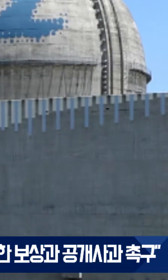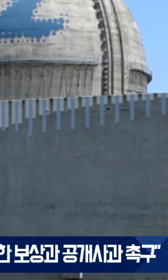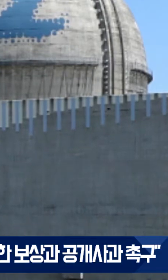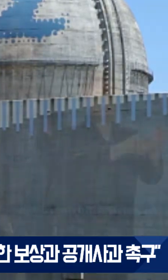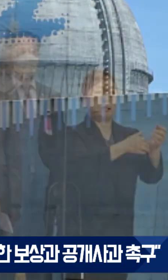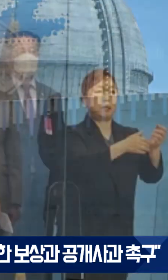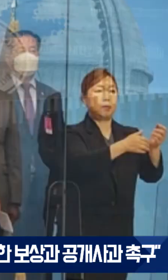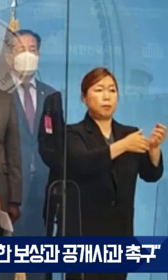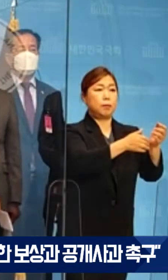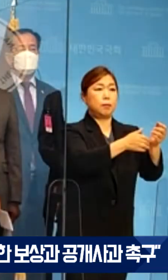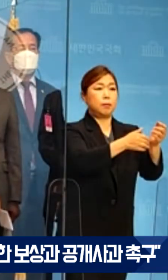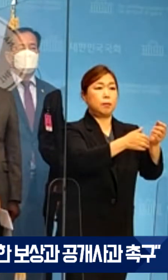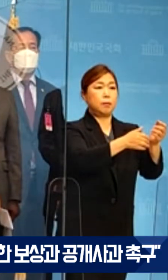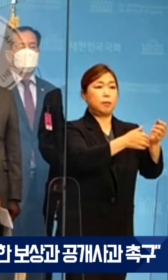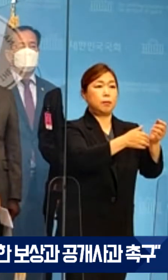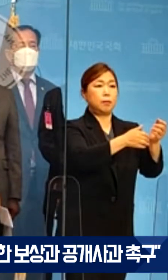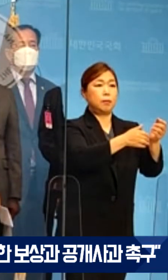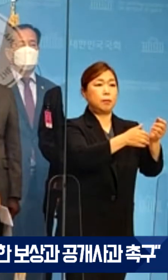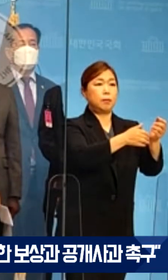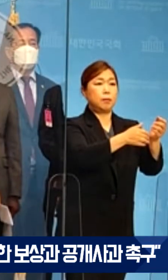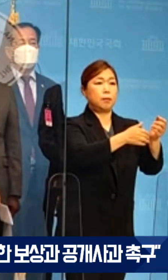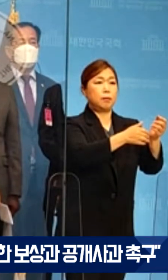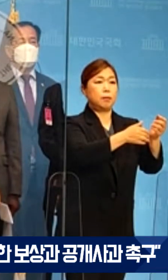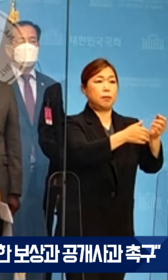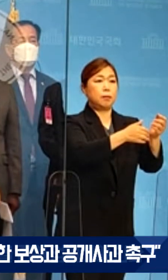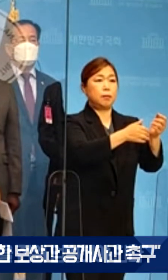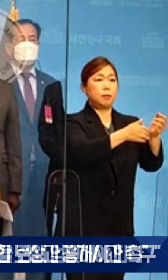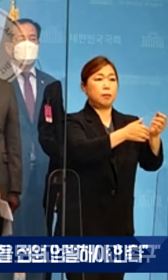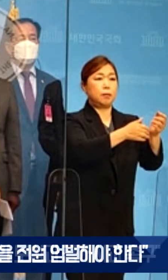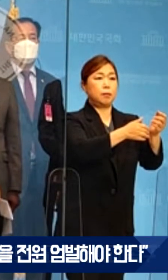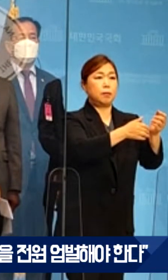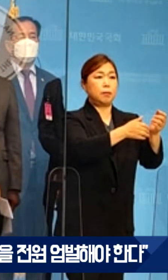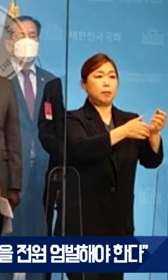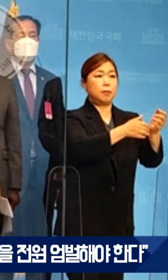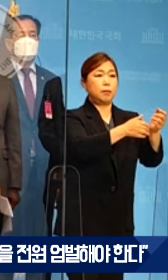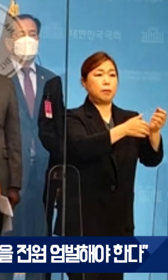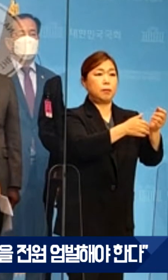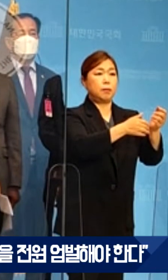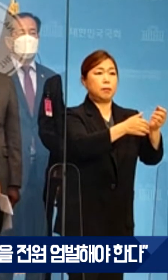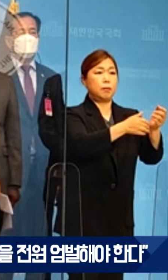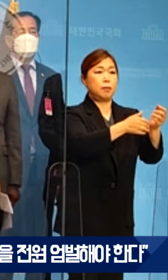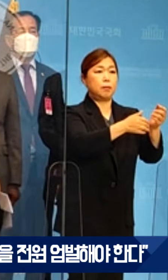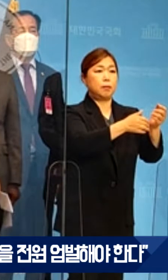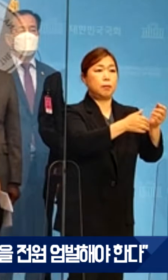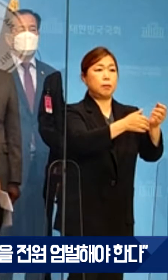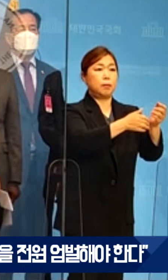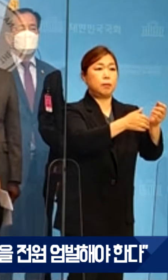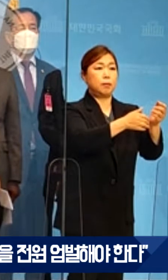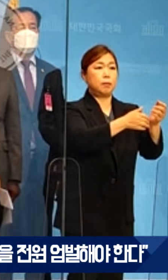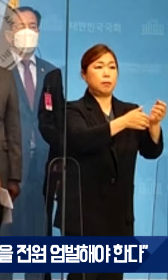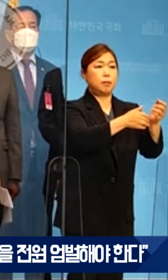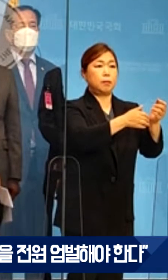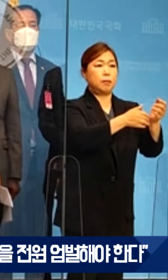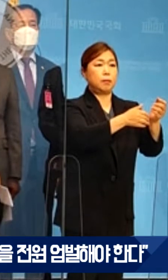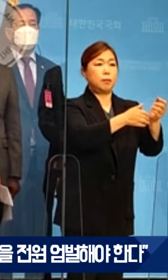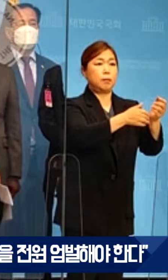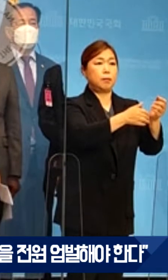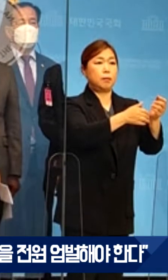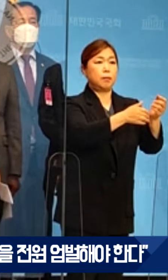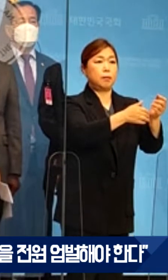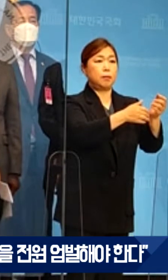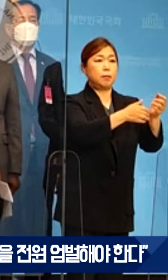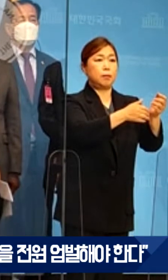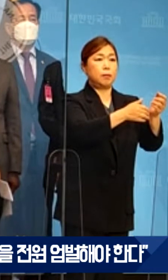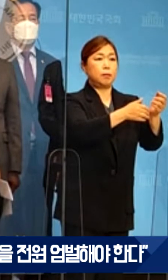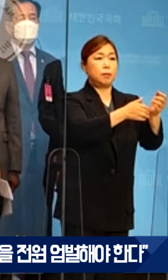무모한 탈원전 정책을 폐기하는 것은 물론 즉시 월성 1호기를 재가동하고 경주시와 경주시민들이 받은 막대한